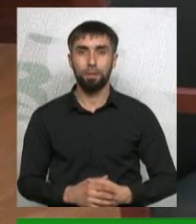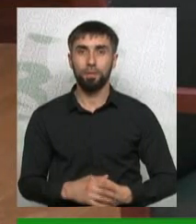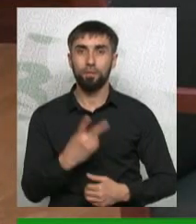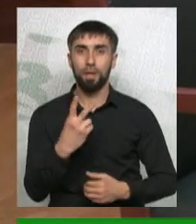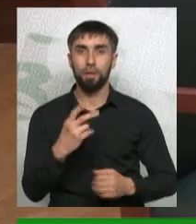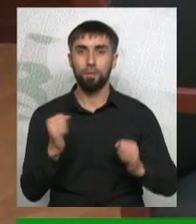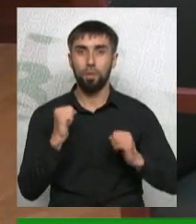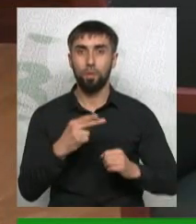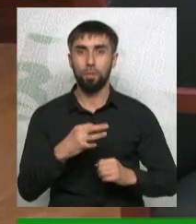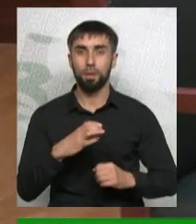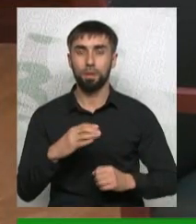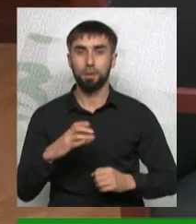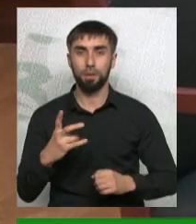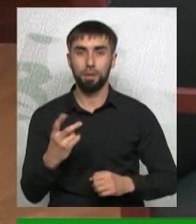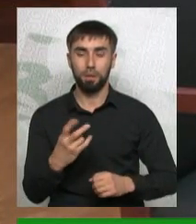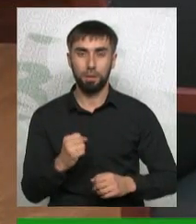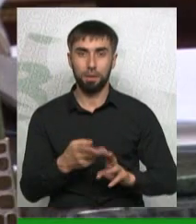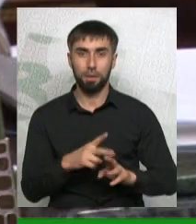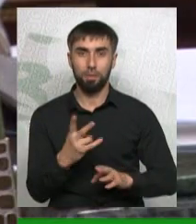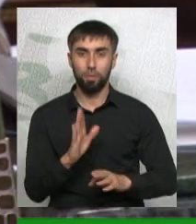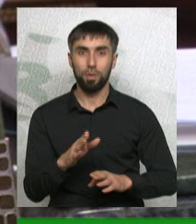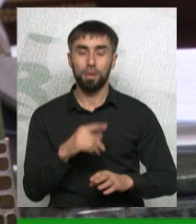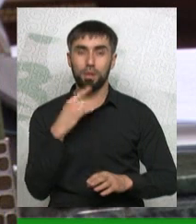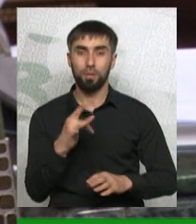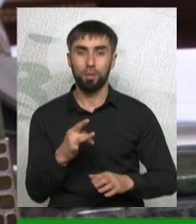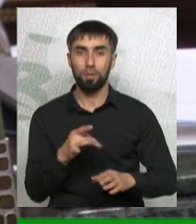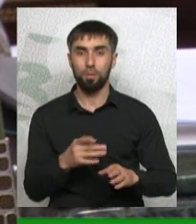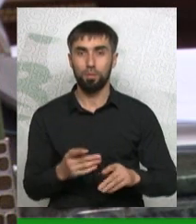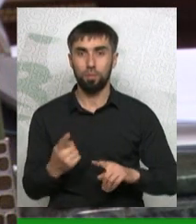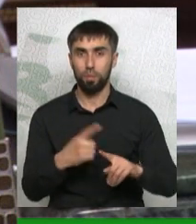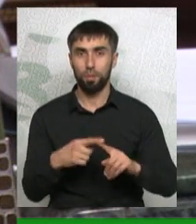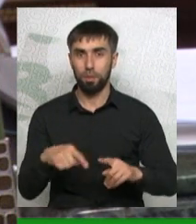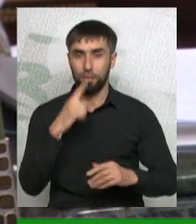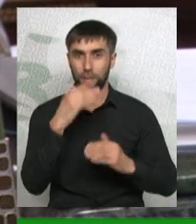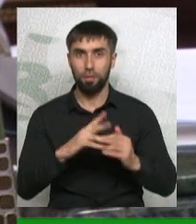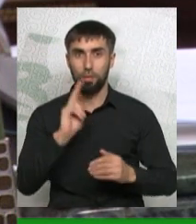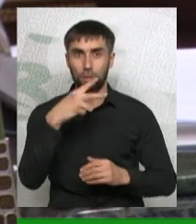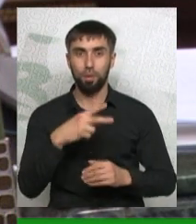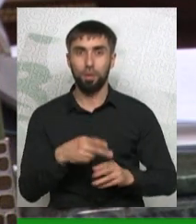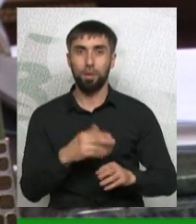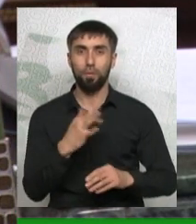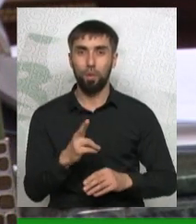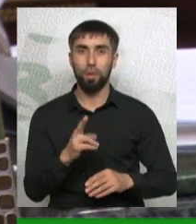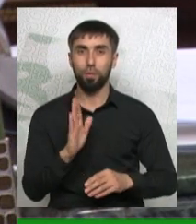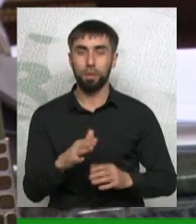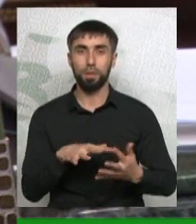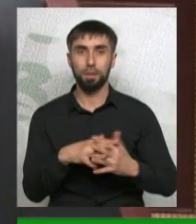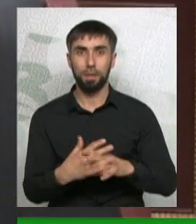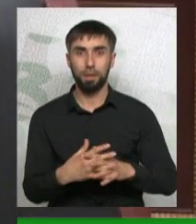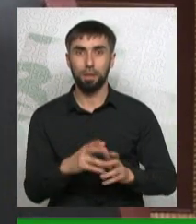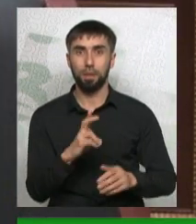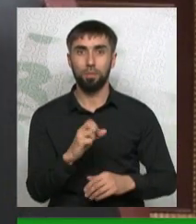Два спортивных комплекса должны пополнить спортивную инфраструктуру республики в ближайшие 2 года. Спортивные объекты появятся в сельском